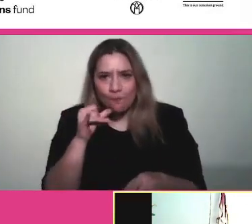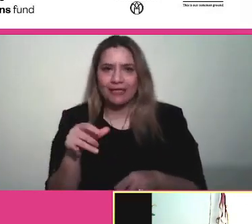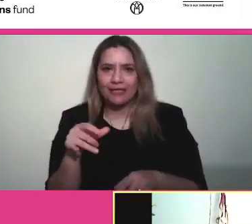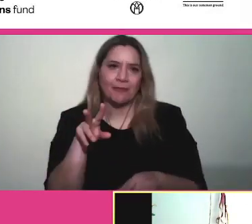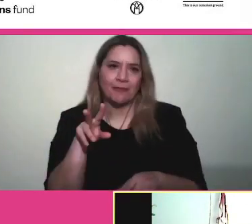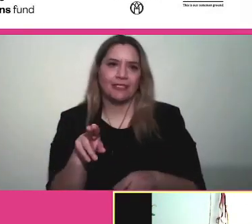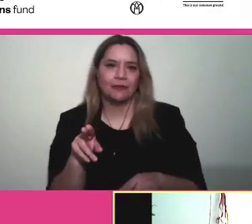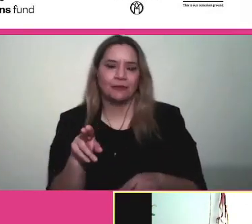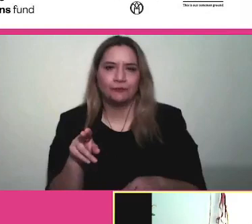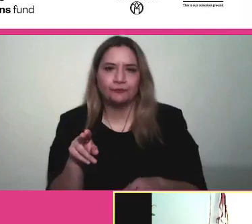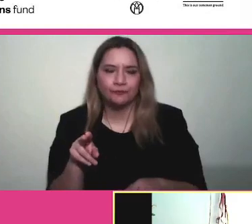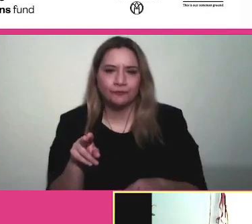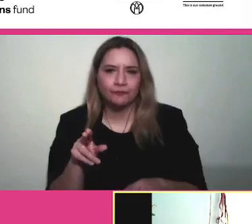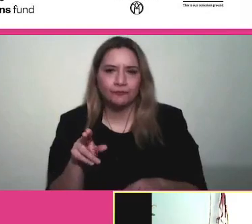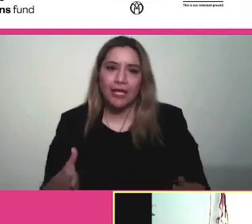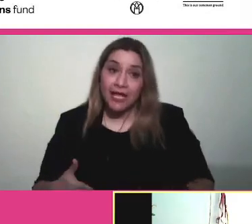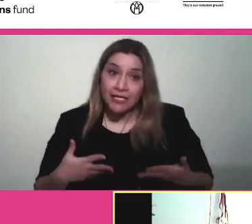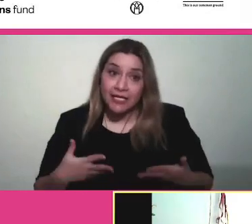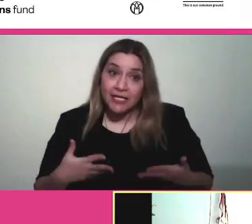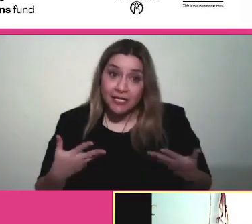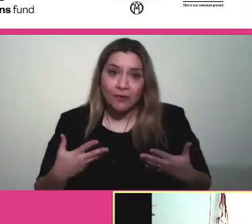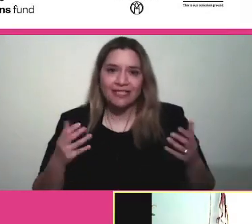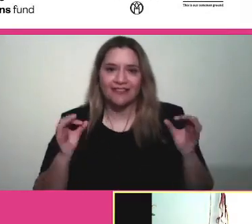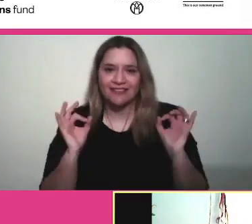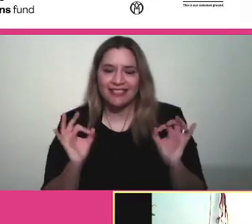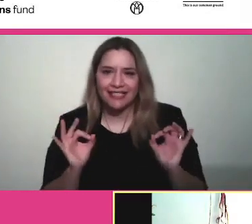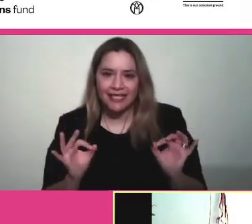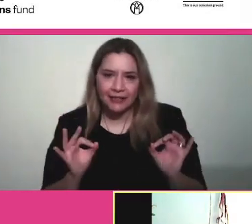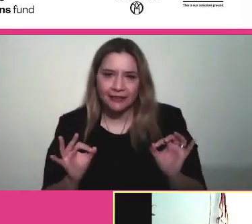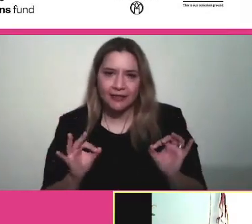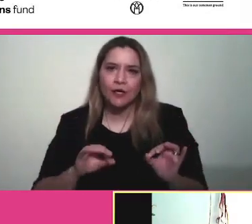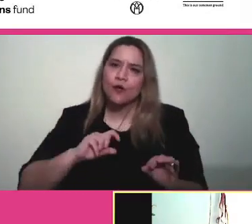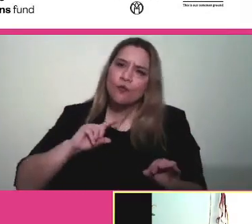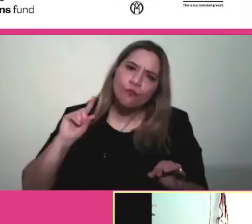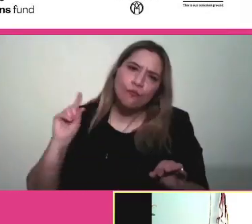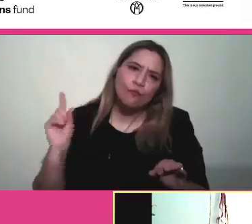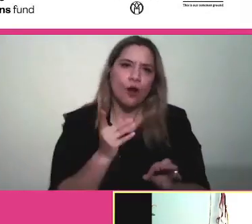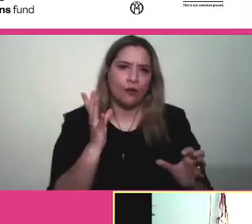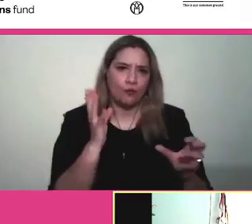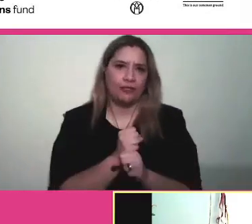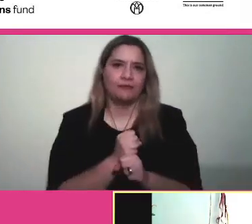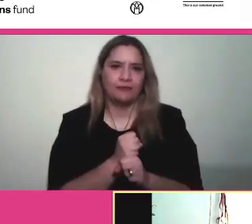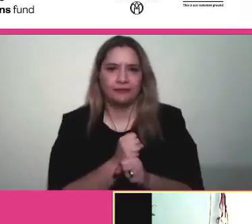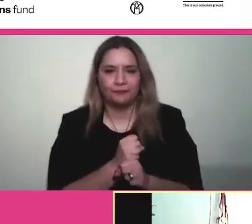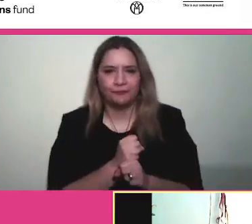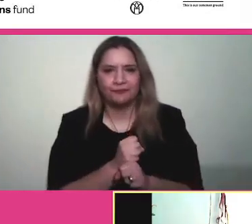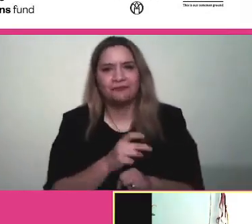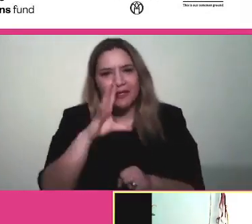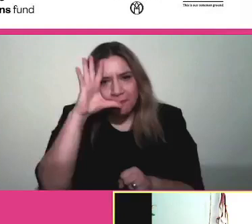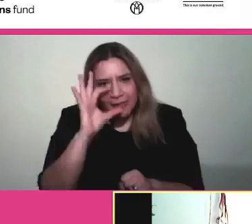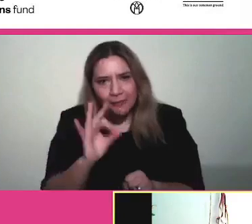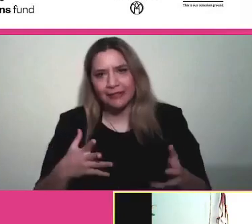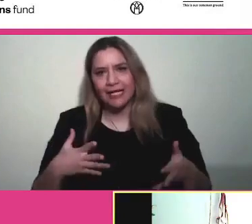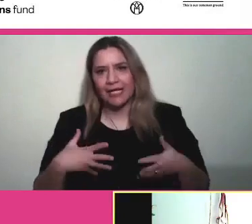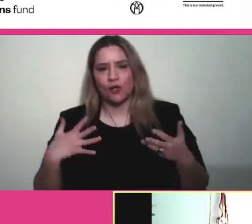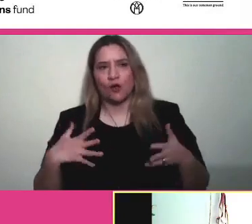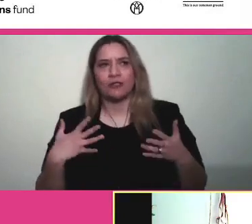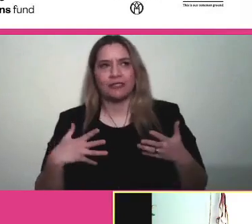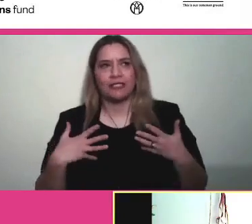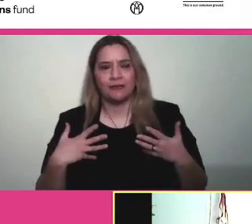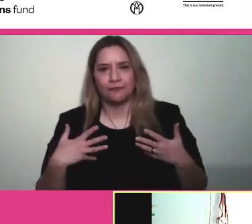μας. Και χαιρόμαστε εννοείται με όλα όσα έχεις κατακτήσει. Είμαστε δηλαδή πραγματικά χαιρόμαστε και εμείς μαζί